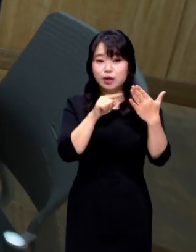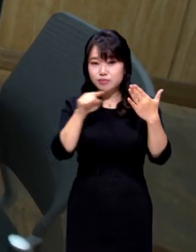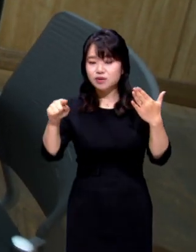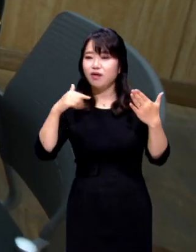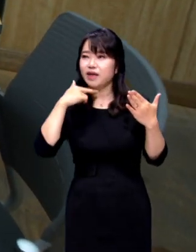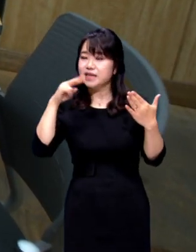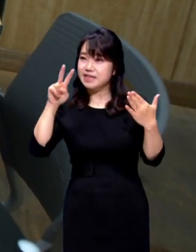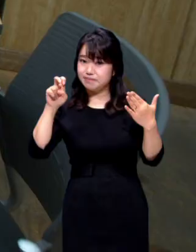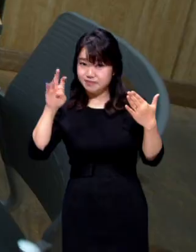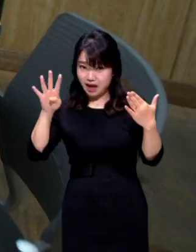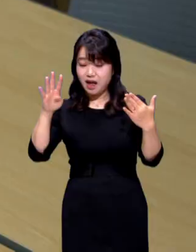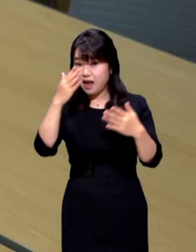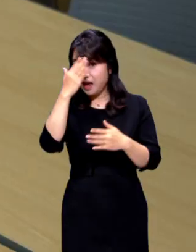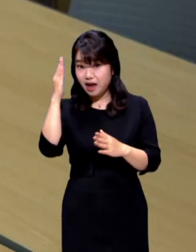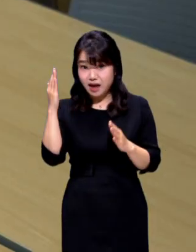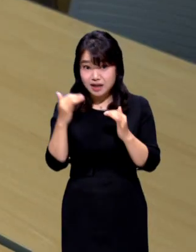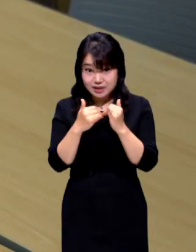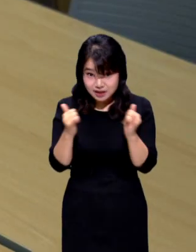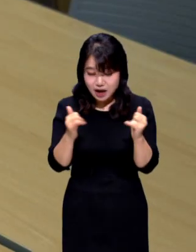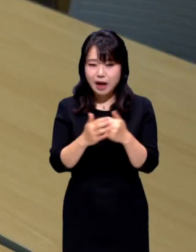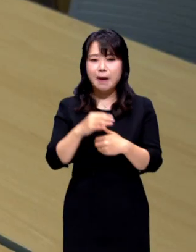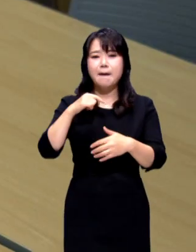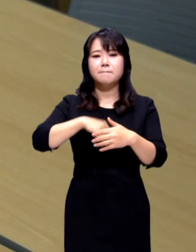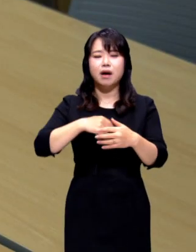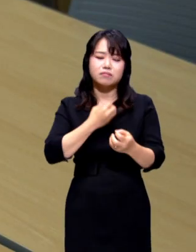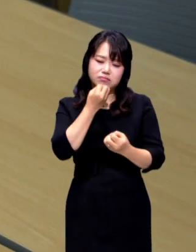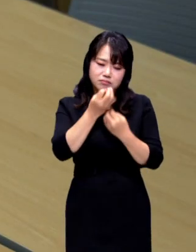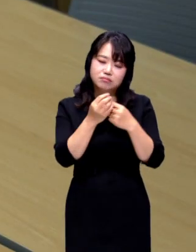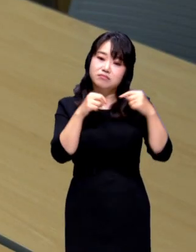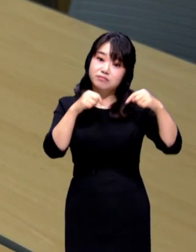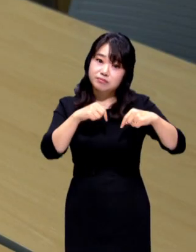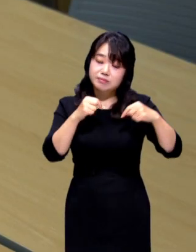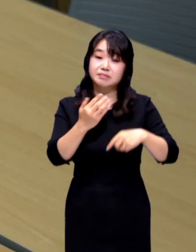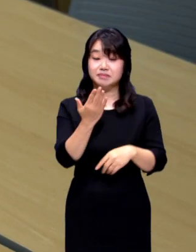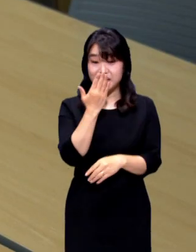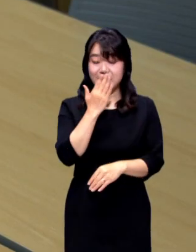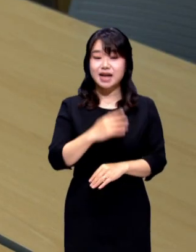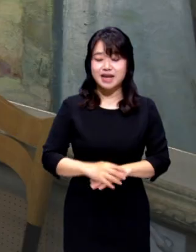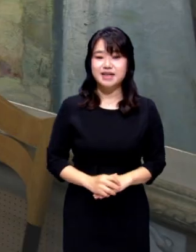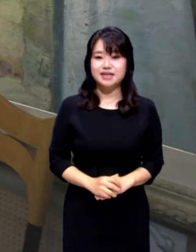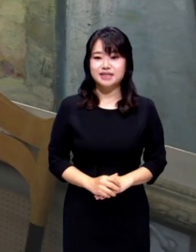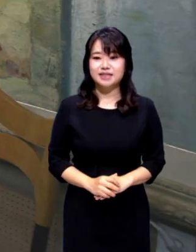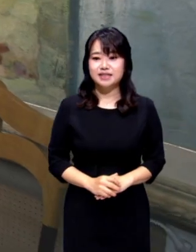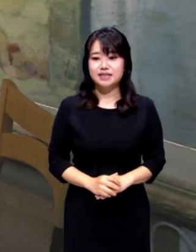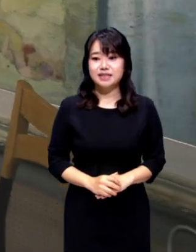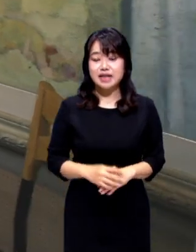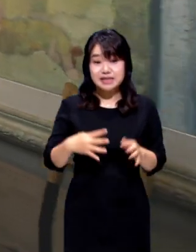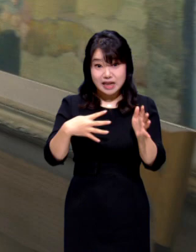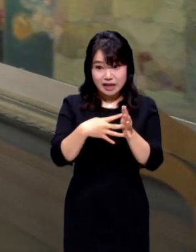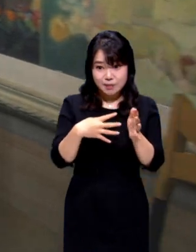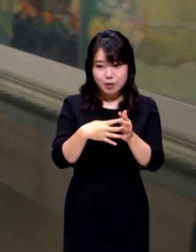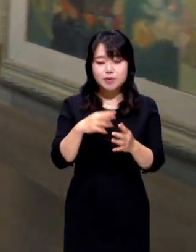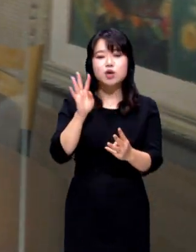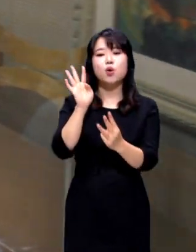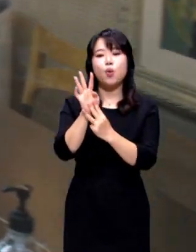24세 청소년들이 심리 상담을 받을 수 있는 구립기관입니다. 사단법인 관악 공동체